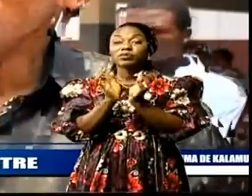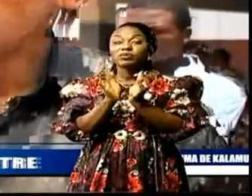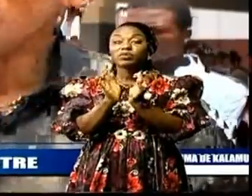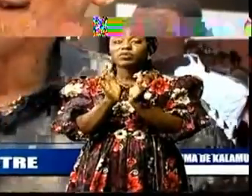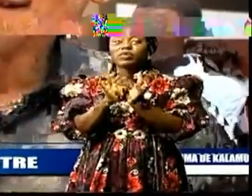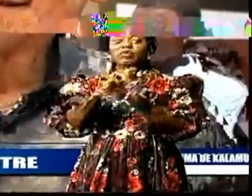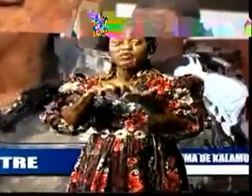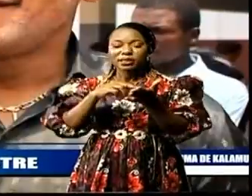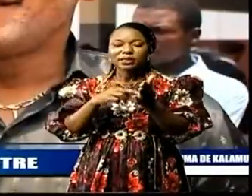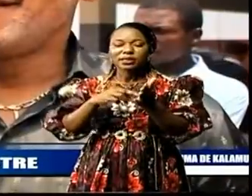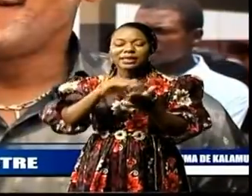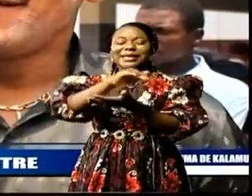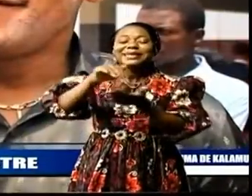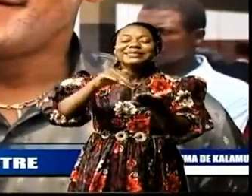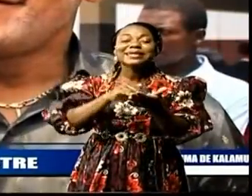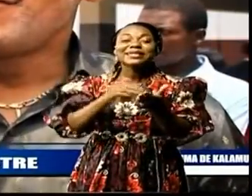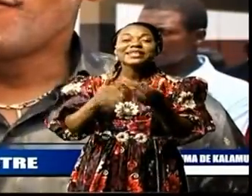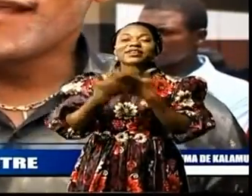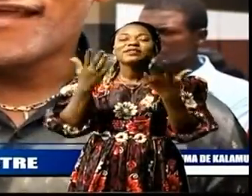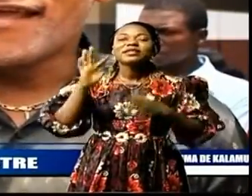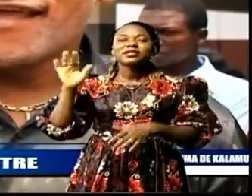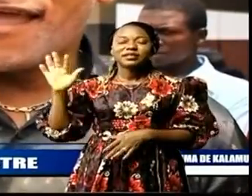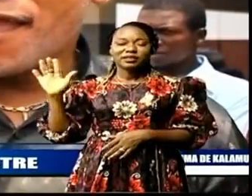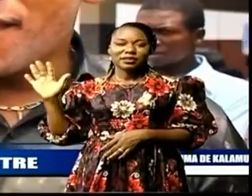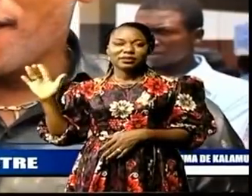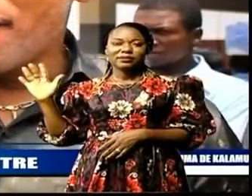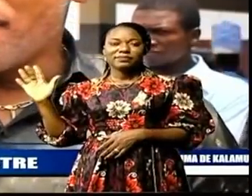la ville de Kinshasa. Hein? Donc,